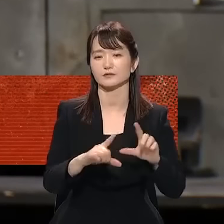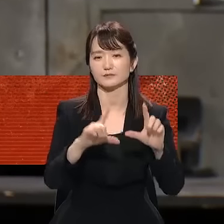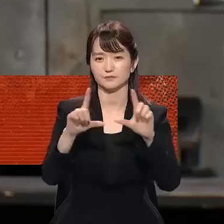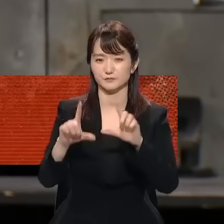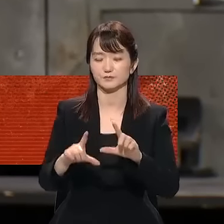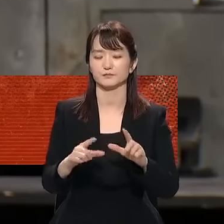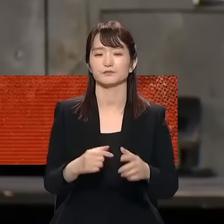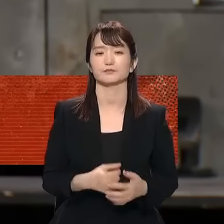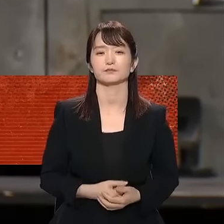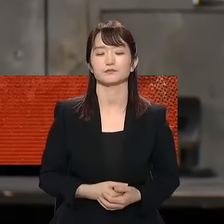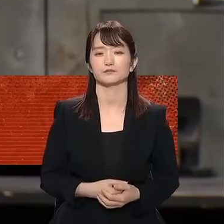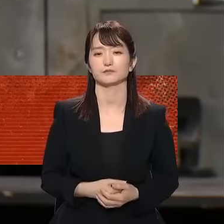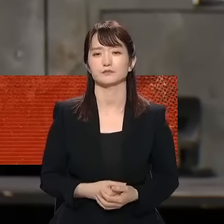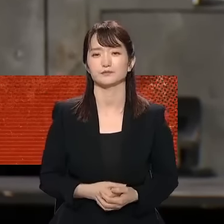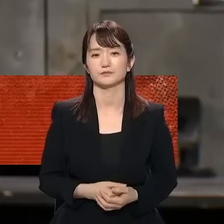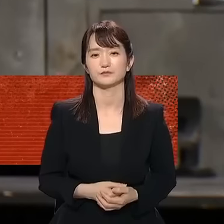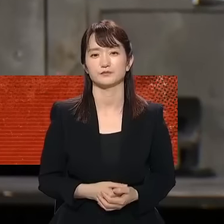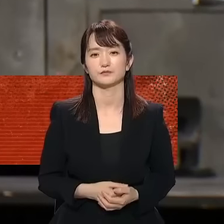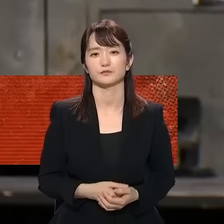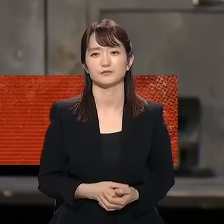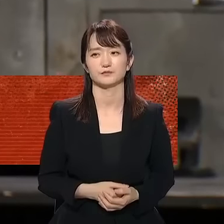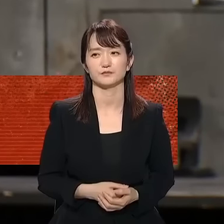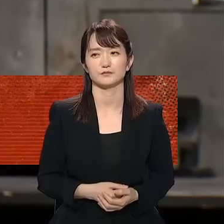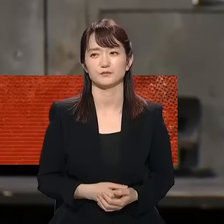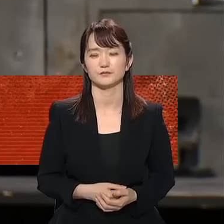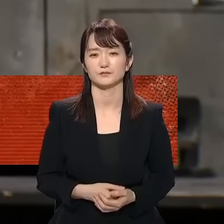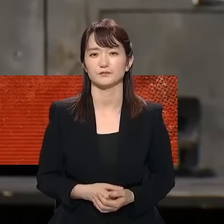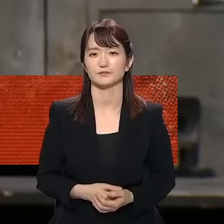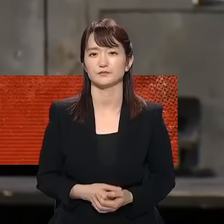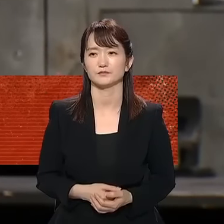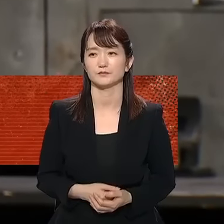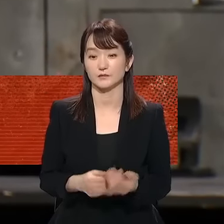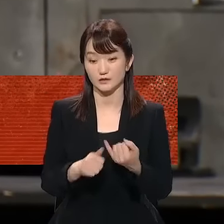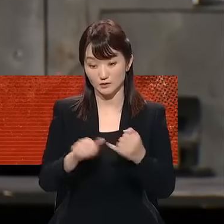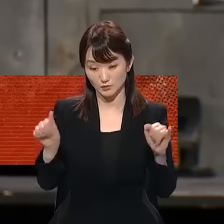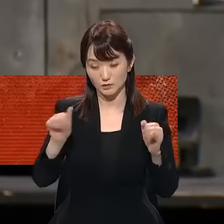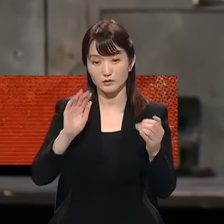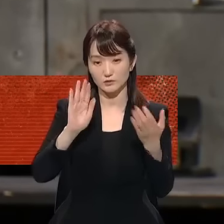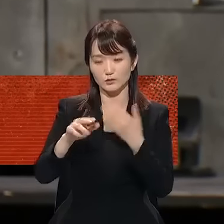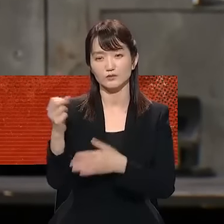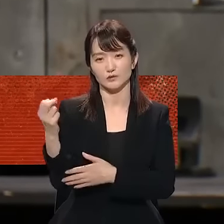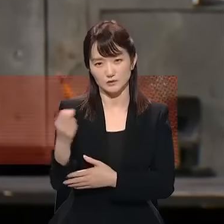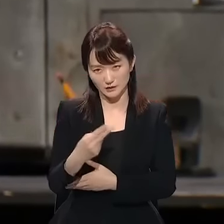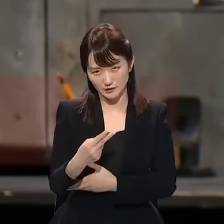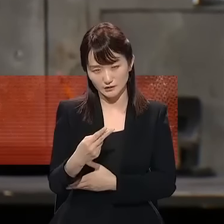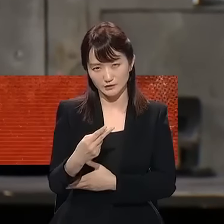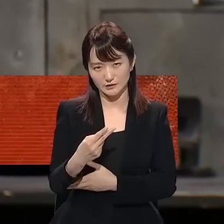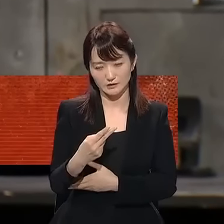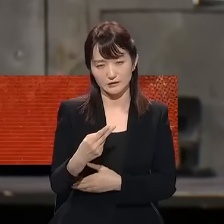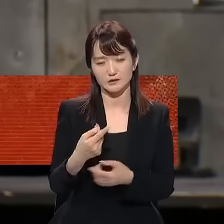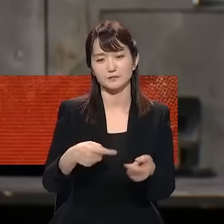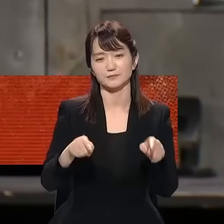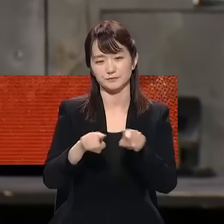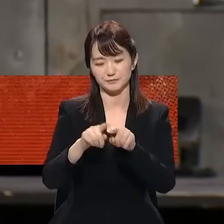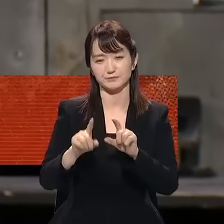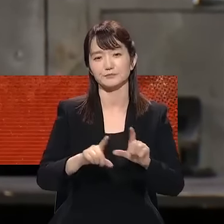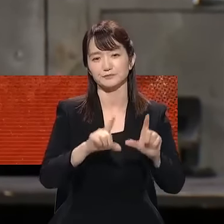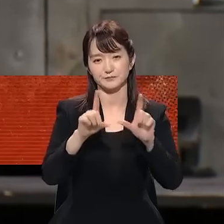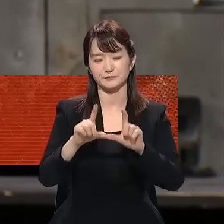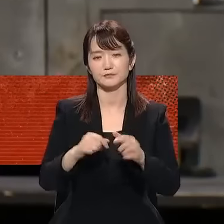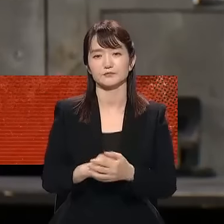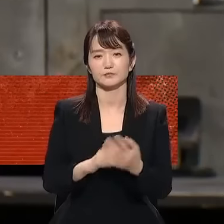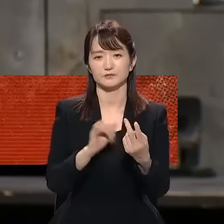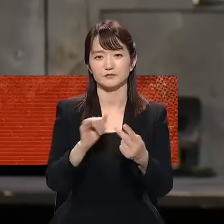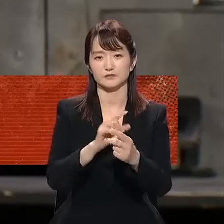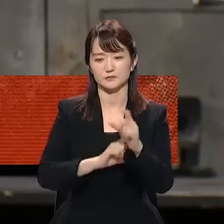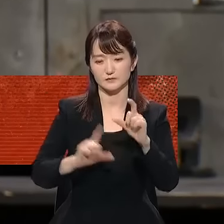재결을 하게 됩니다 재결합 한 먼 길를 다시 돌아왔지 않습니까 두 사람이 정말 더 잘 살기 위해서 노력을